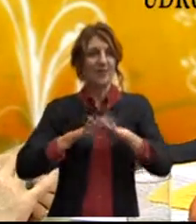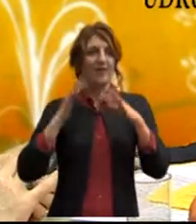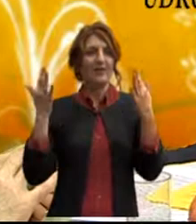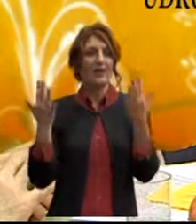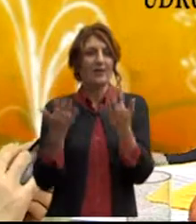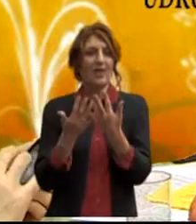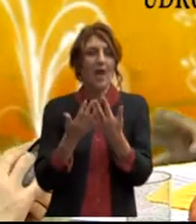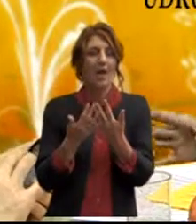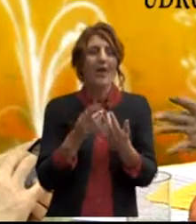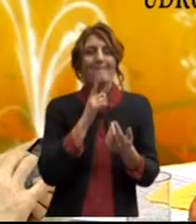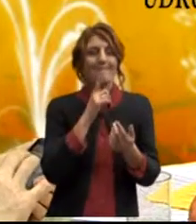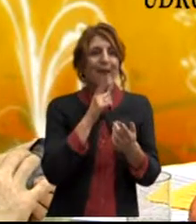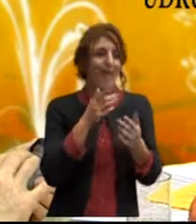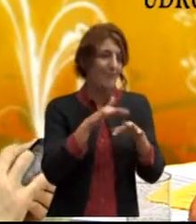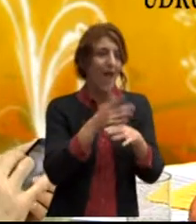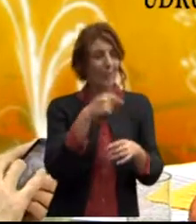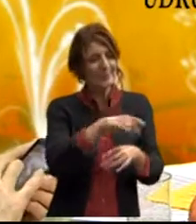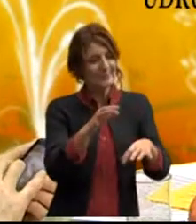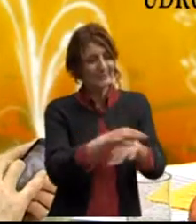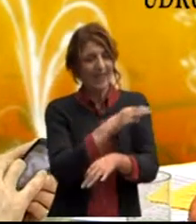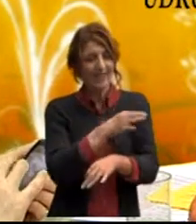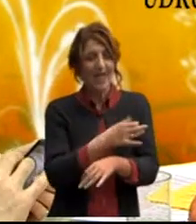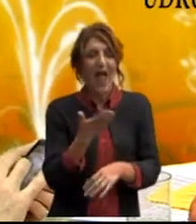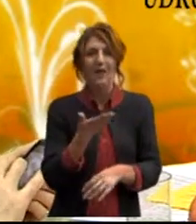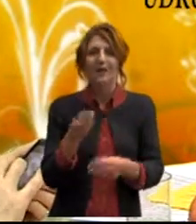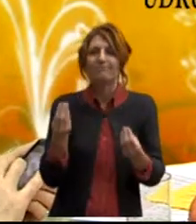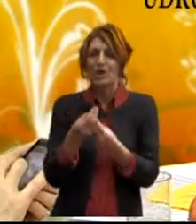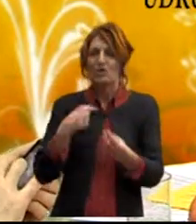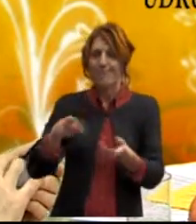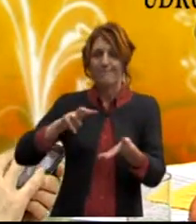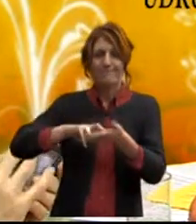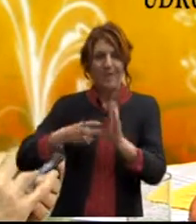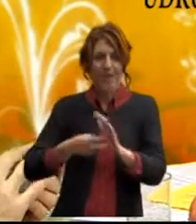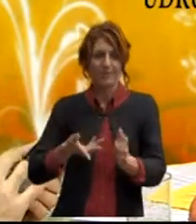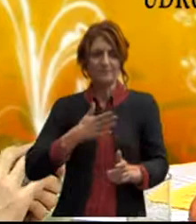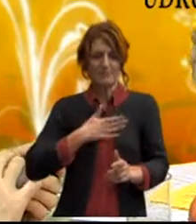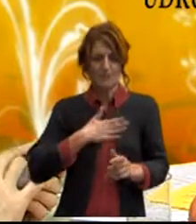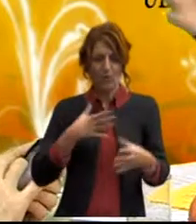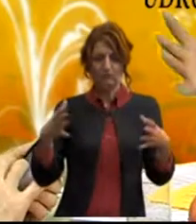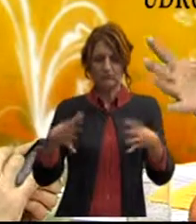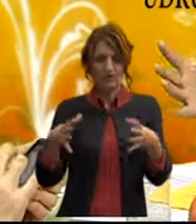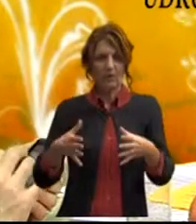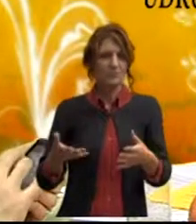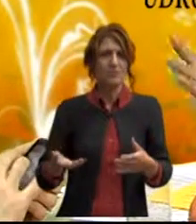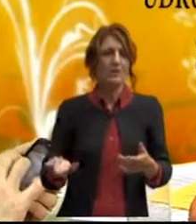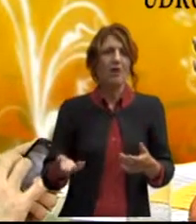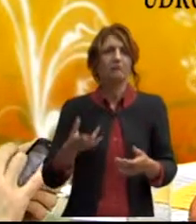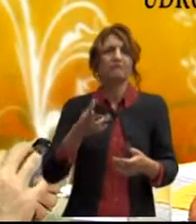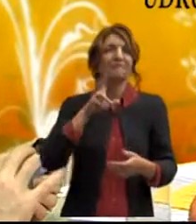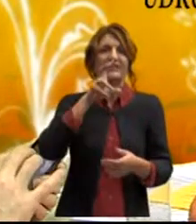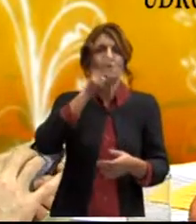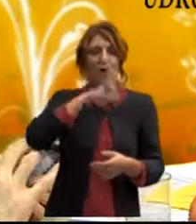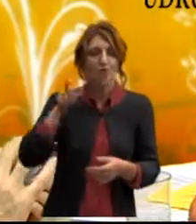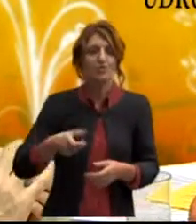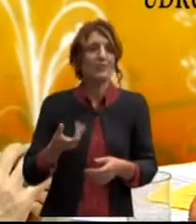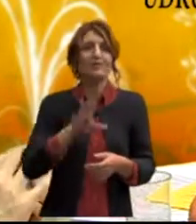300. Međutim, oni kad nešto planiraju za svoju zajednicu, zajednicu sa 300 ljudi, 500 ljudi.